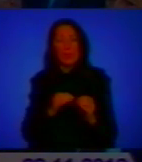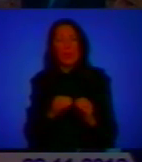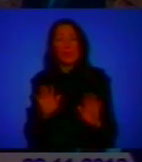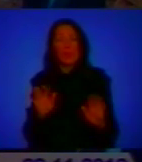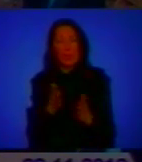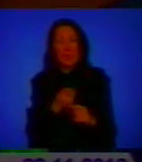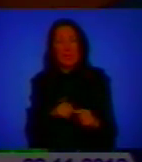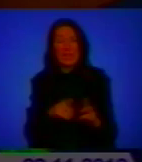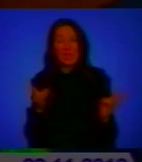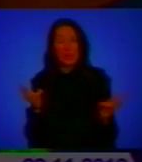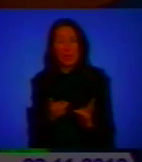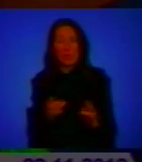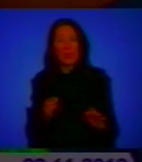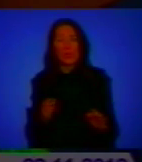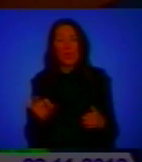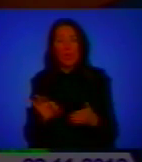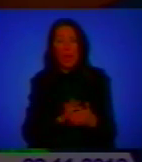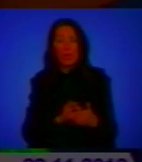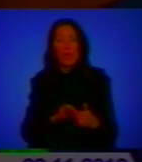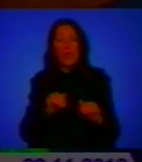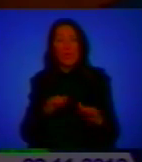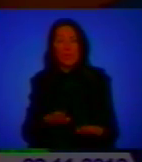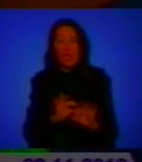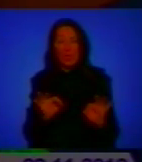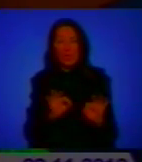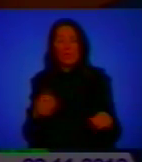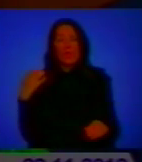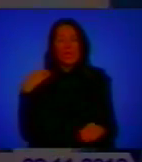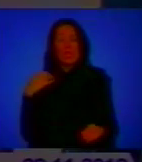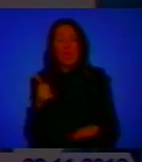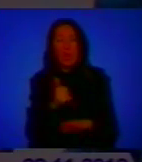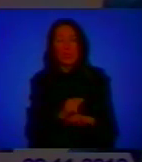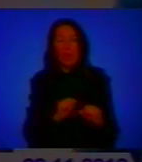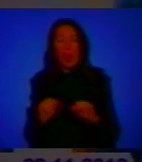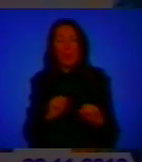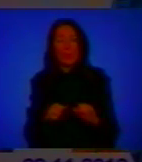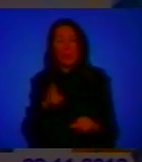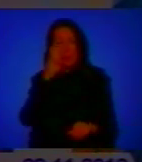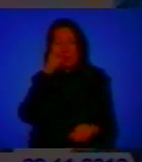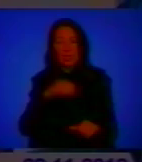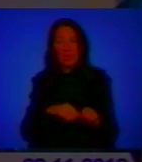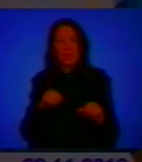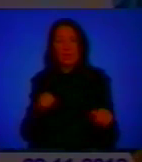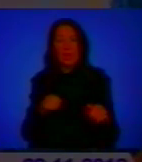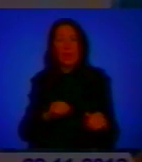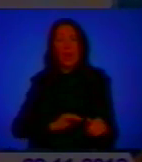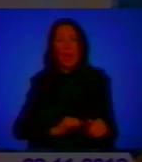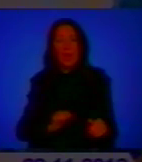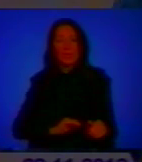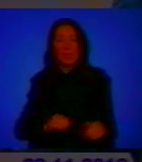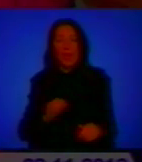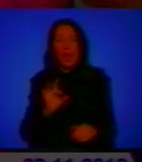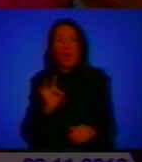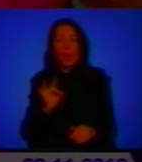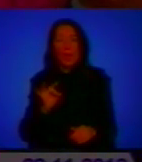моменти, які потребують негайного вирішення, розповів начальник головного управління Держземагентства в Тернопільській області Роман